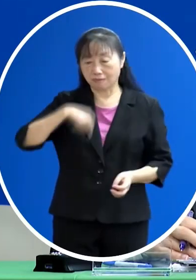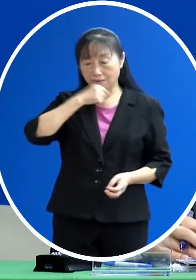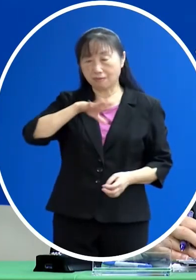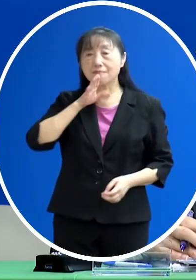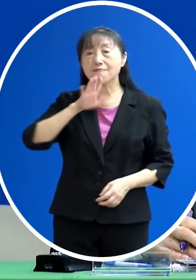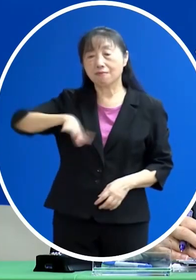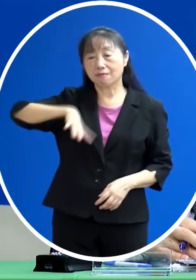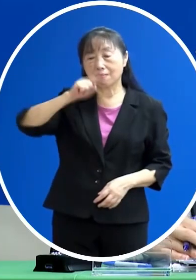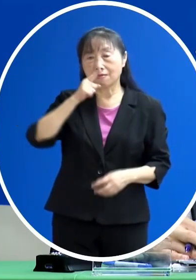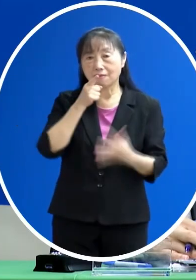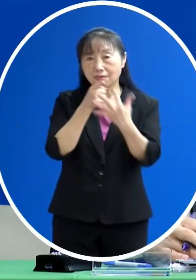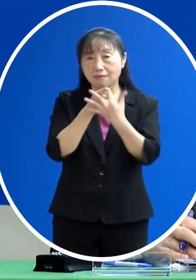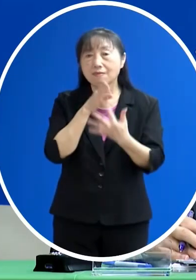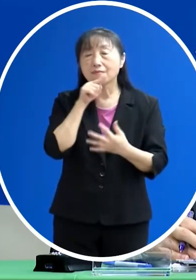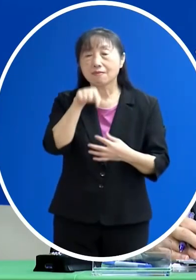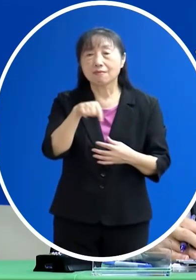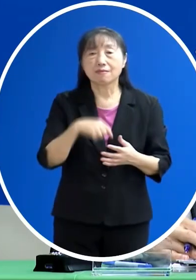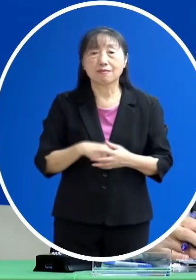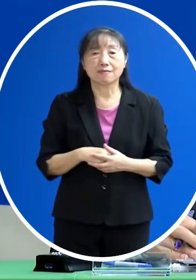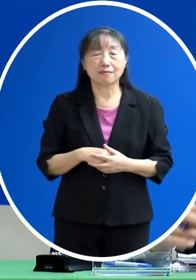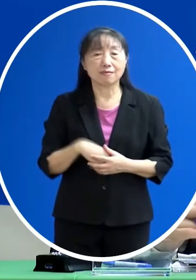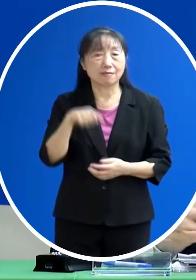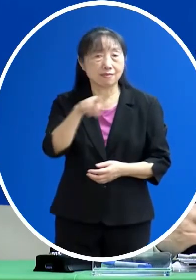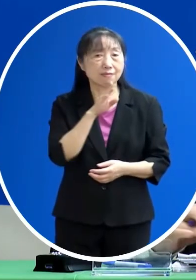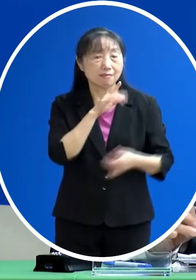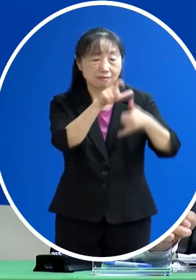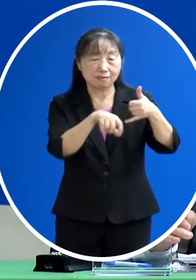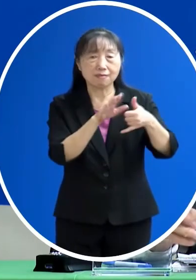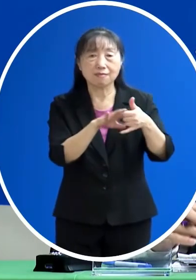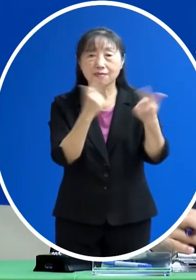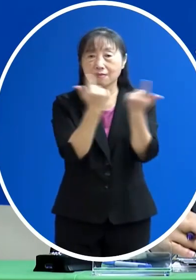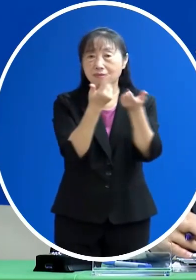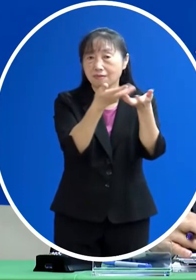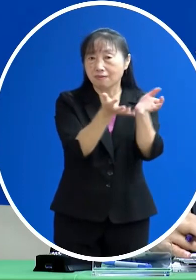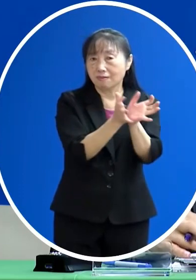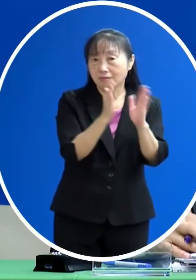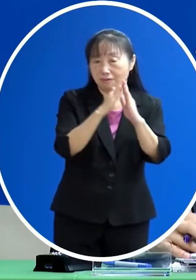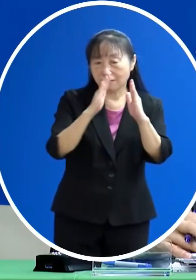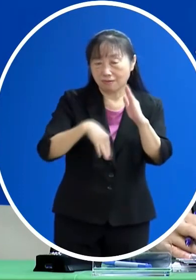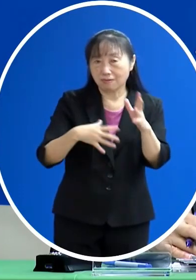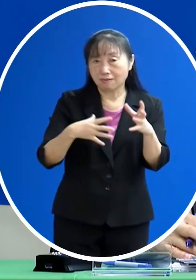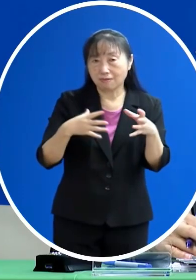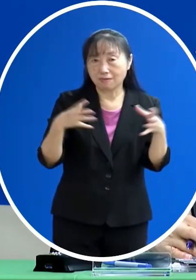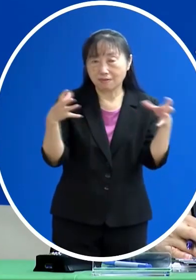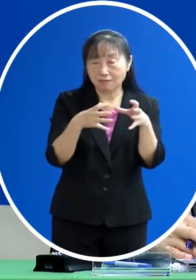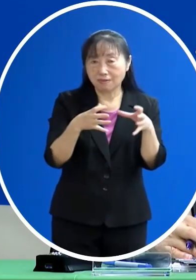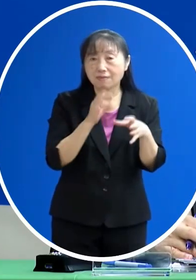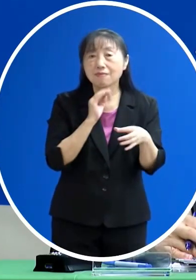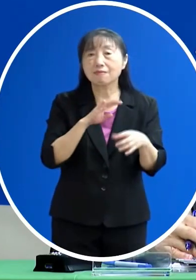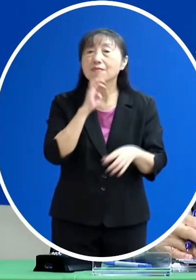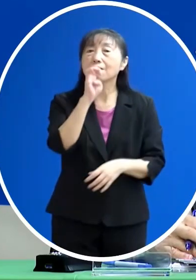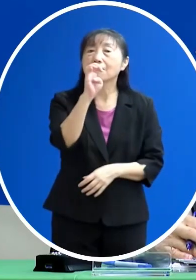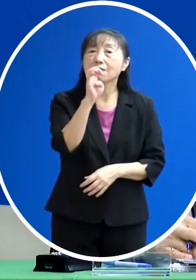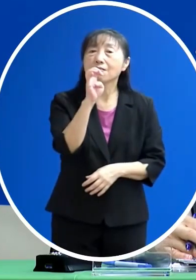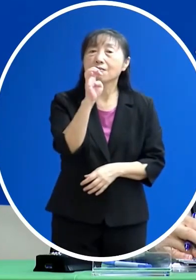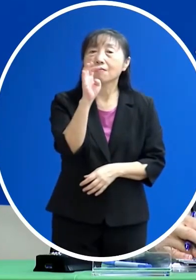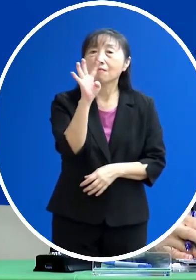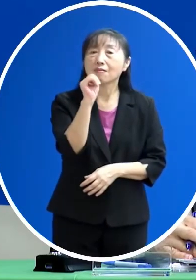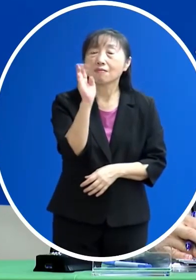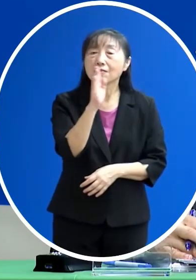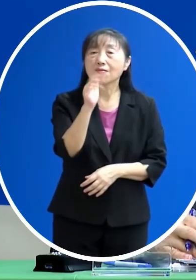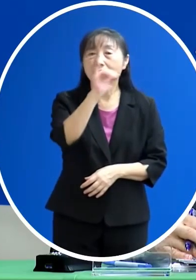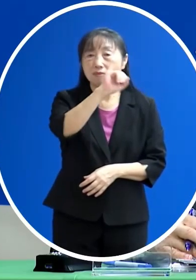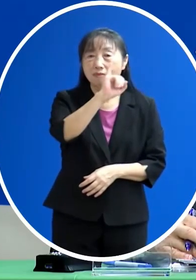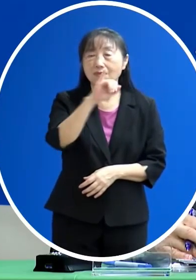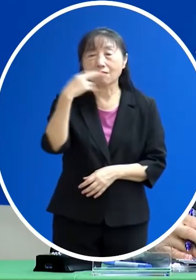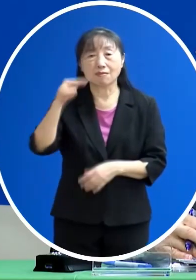次有检出这样的一些个案。这是一起这个北部的算是家庭群聚哈，是一位40多岁的女性，